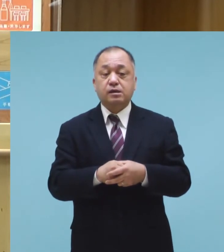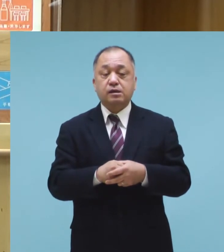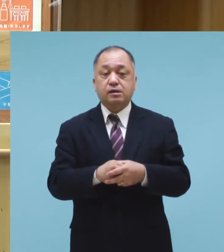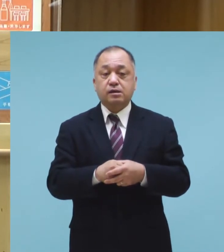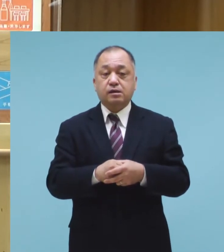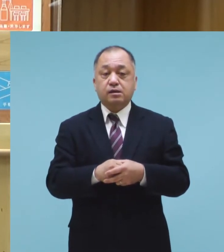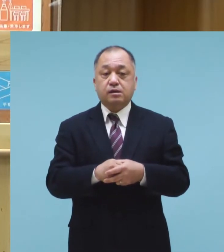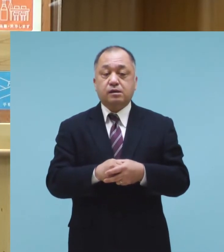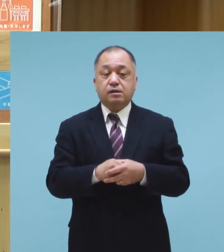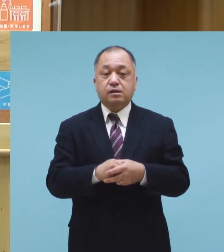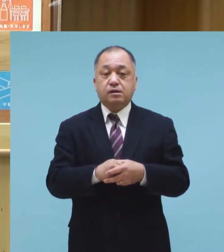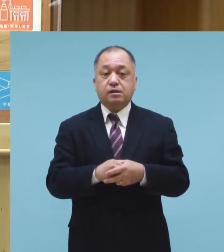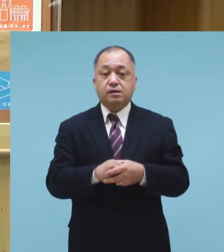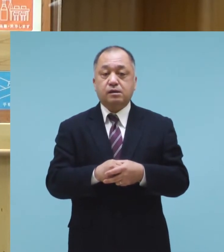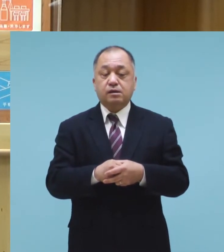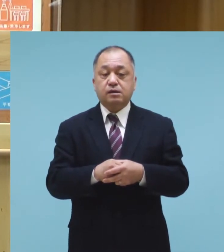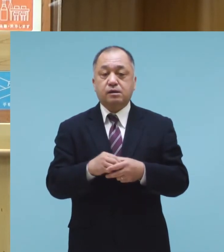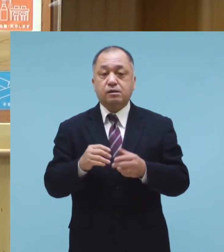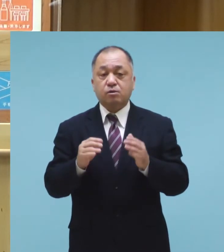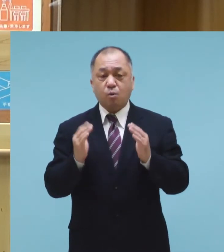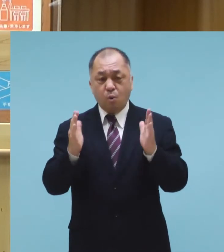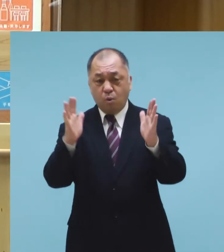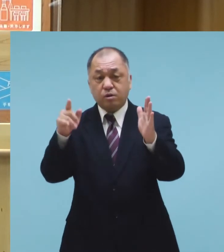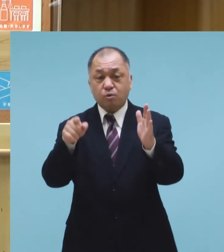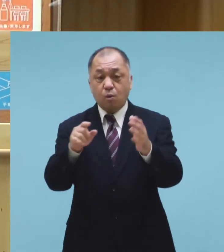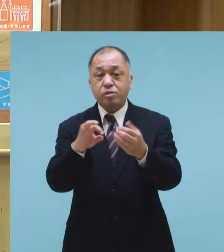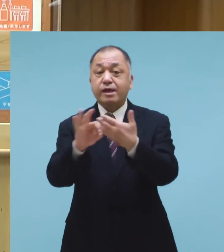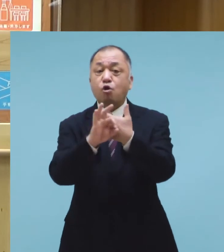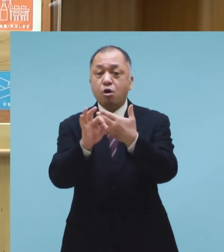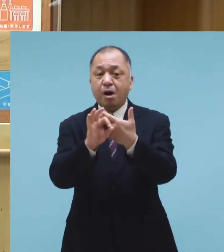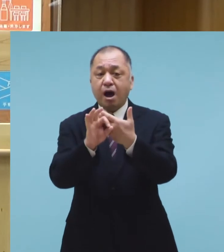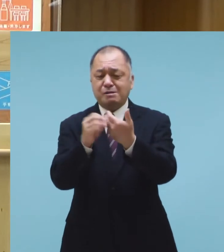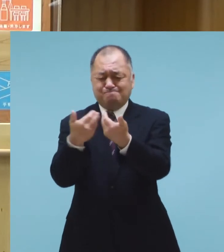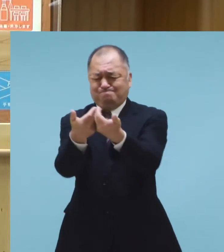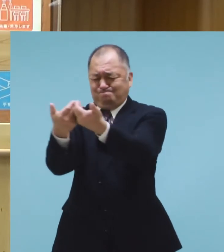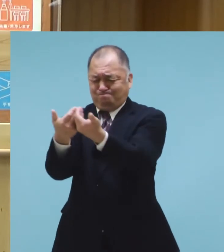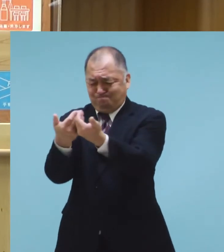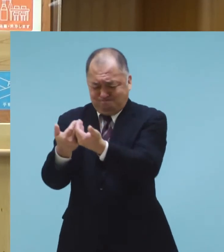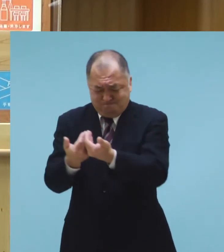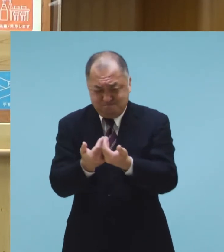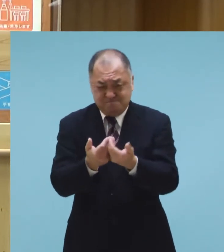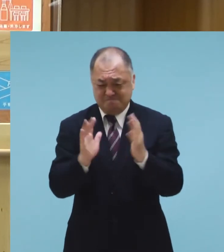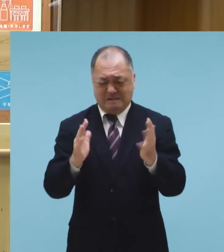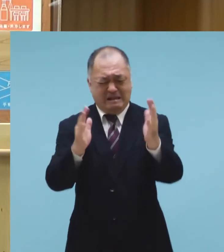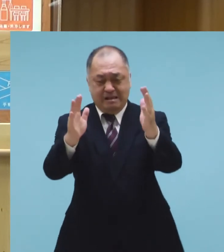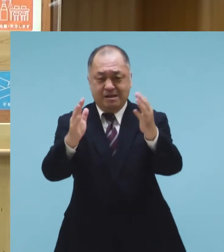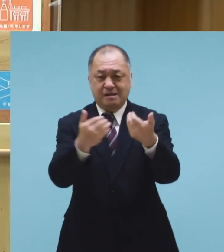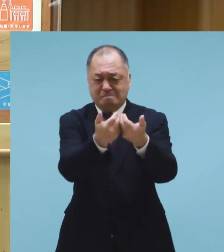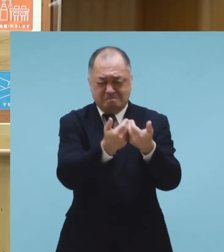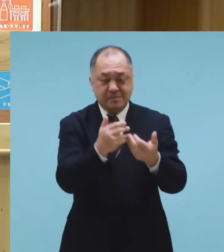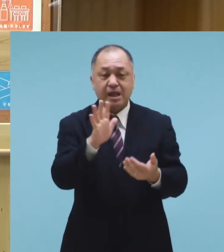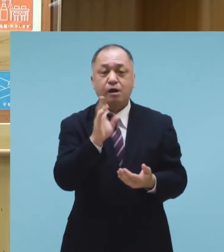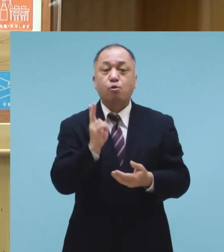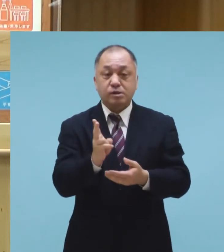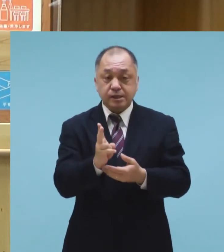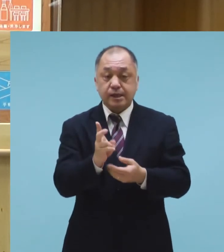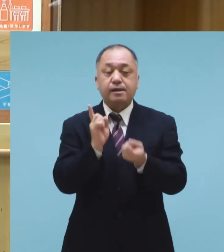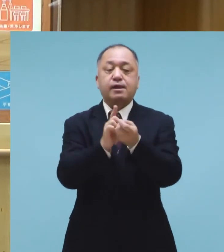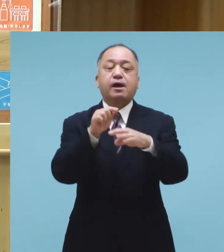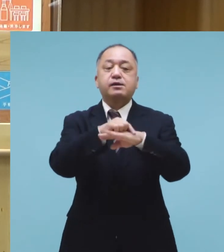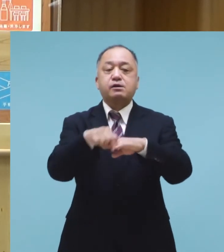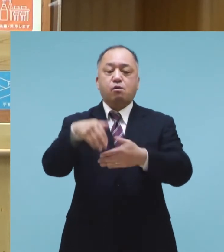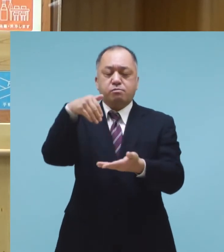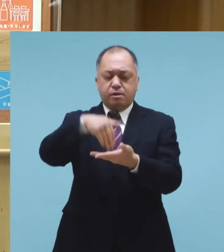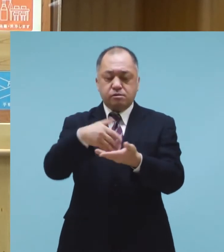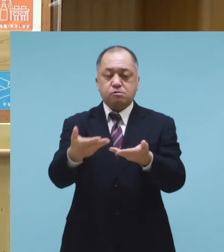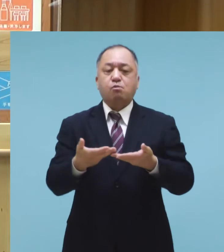なんていうんですか、沿道での感染、ここで例えば密がそういった起きないようにということで、対策は徹底しても